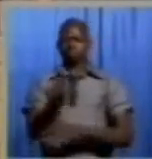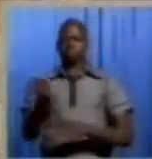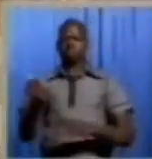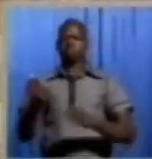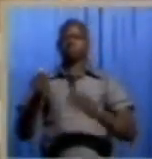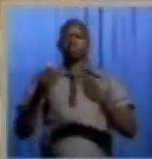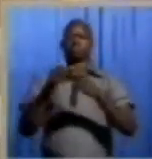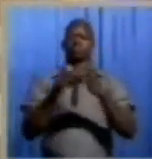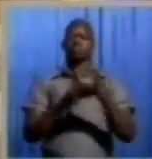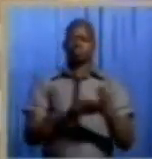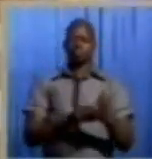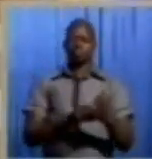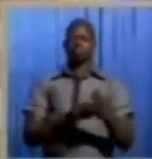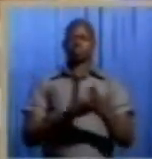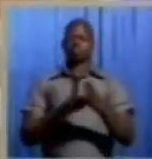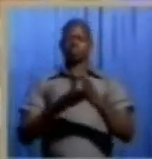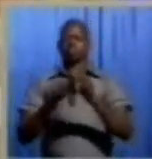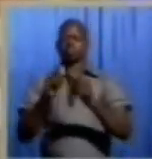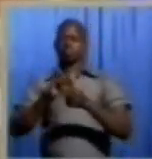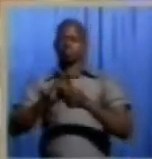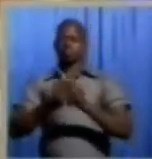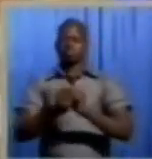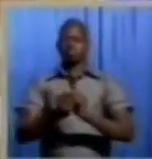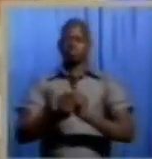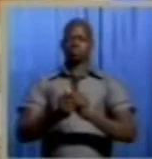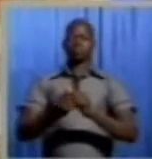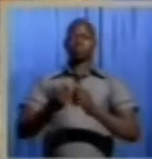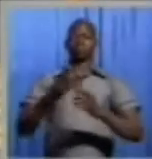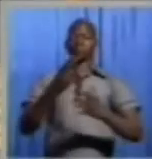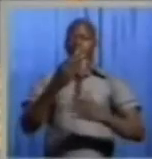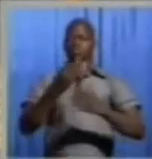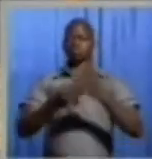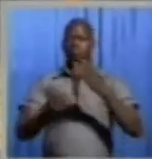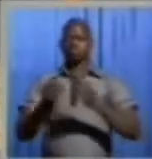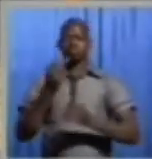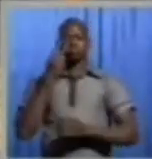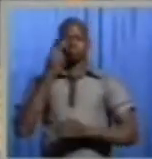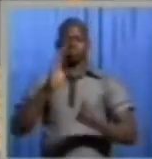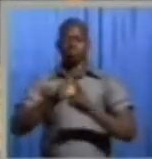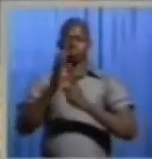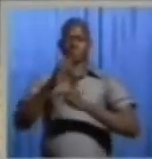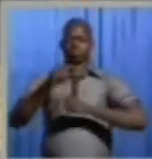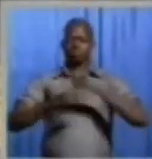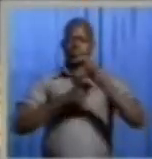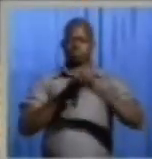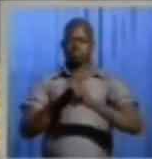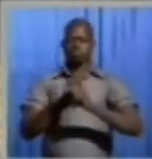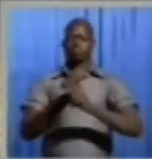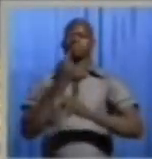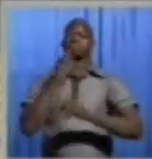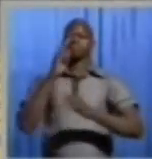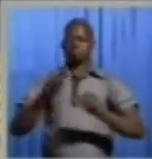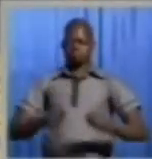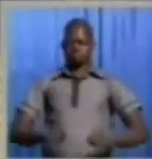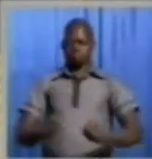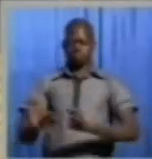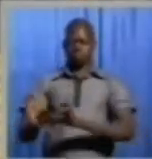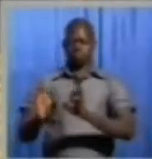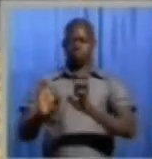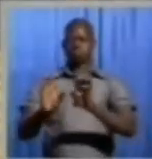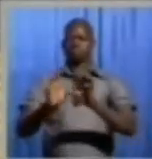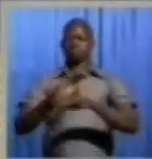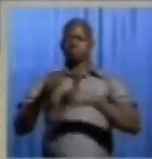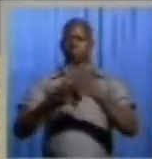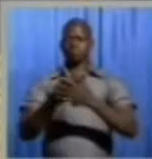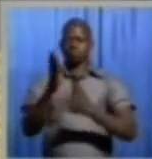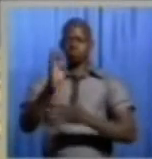sur la musique moderne. Alors que nous ne devons pas perdre de vue notre culture nationale. Nous devons la pérenniser et faire en sorte que le Burkina